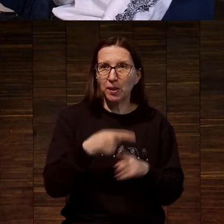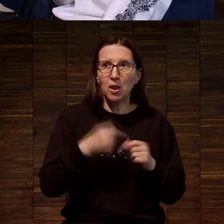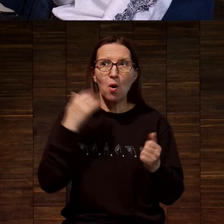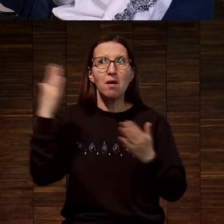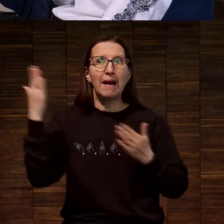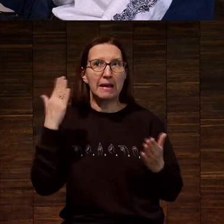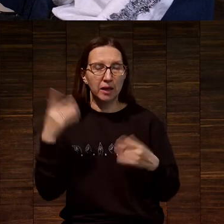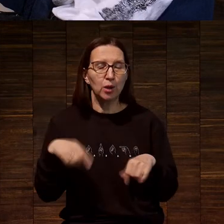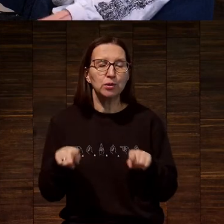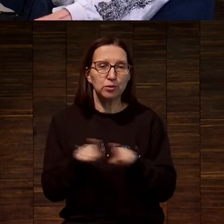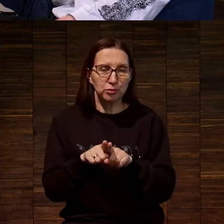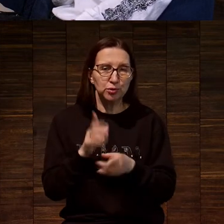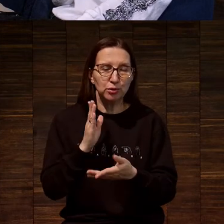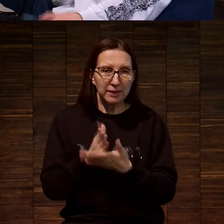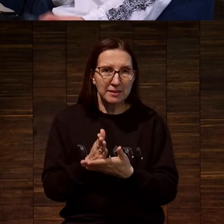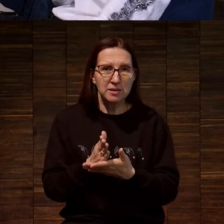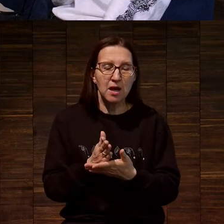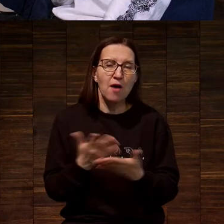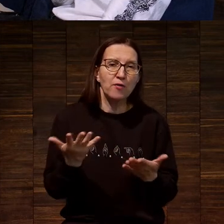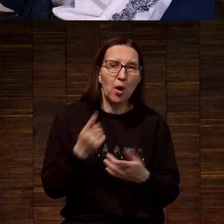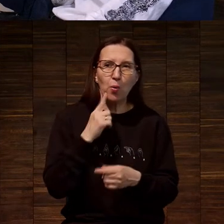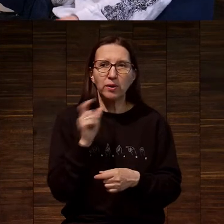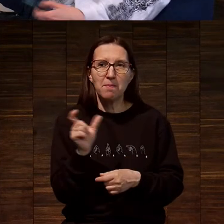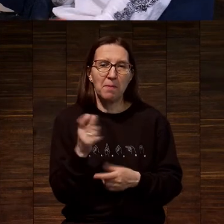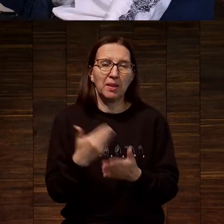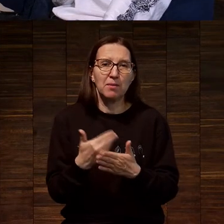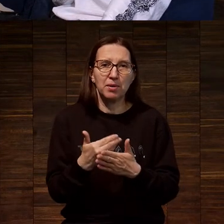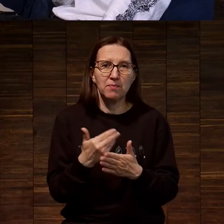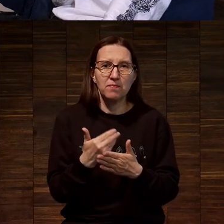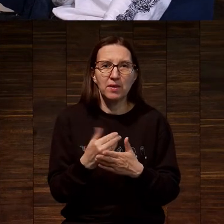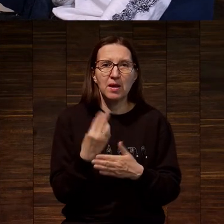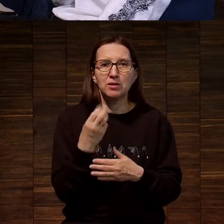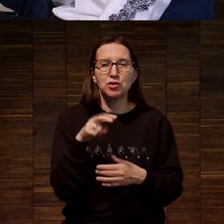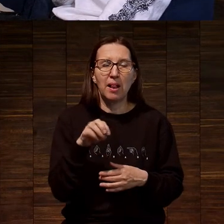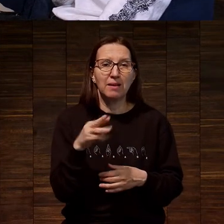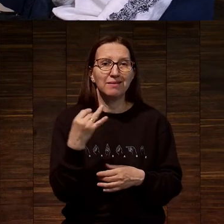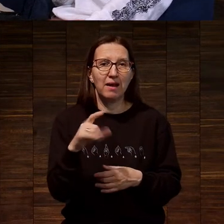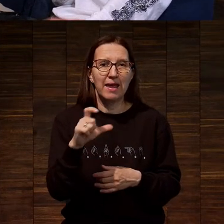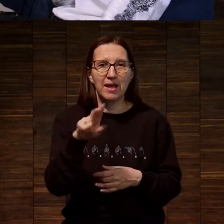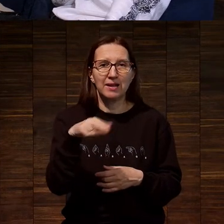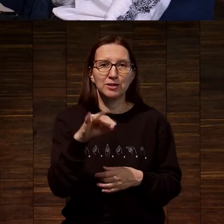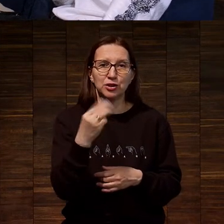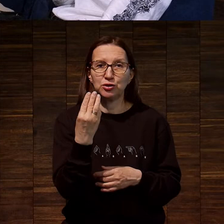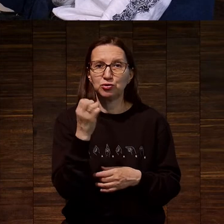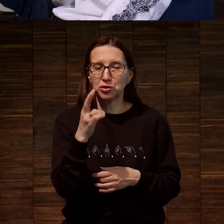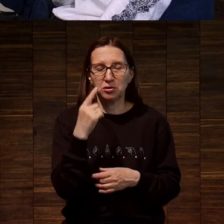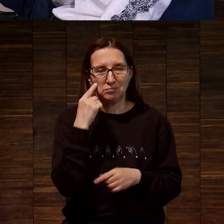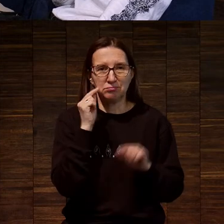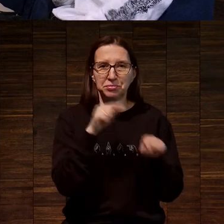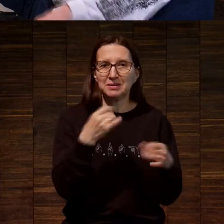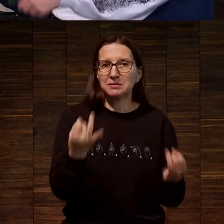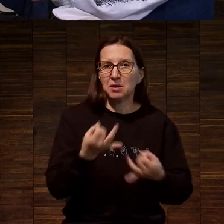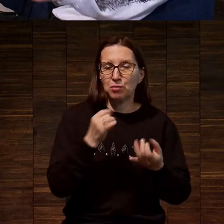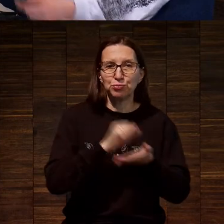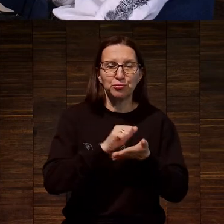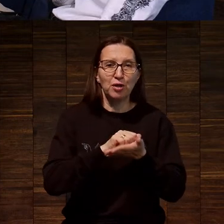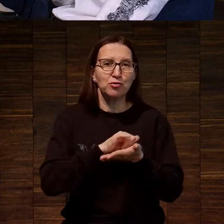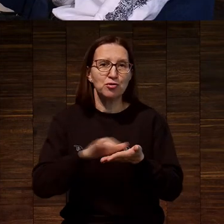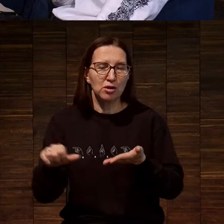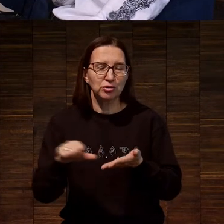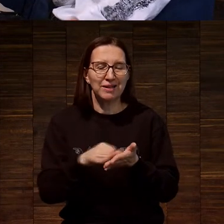галерейного формата тоже. У нас в какой-то момент, например, Шалтай Эдишн, Шалтай заинтересовался тиражной графикой,